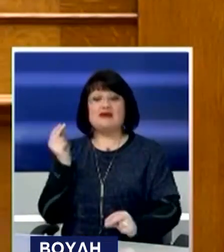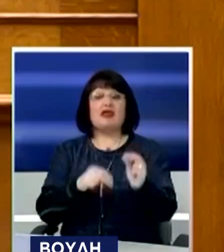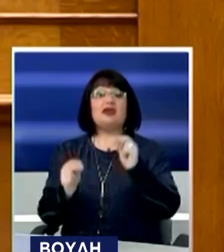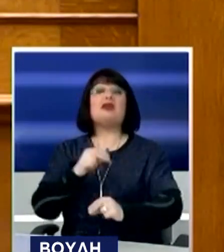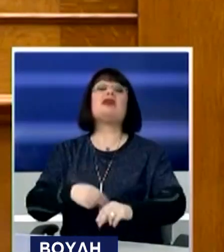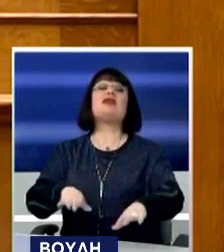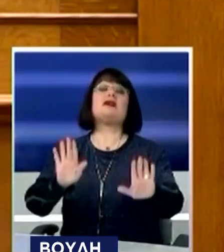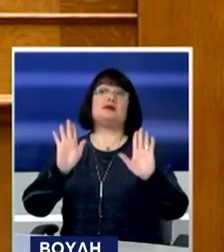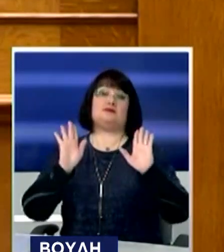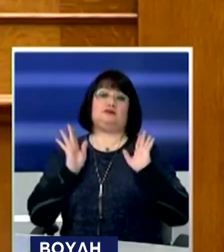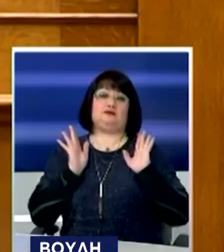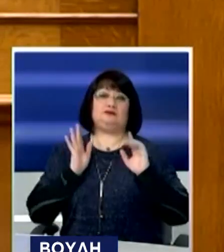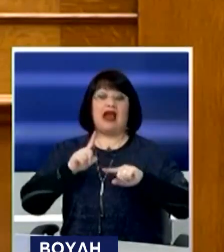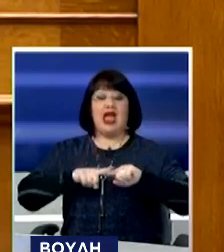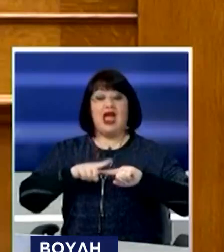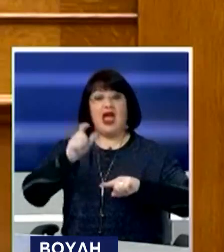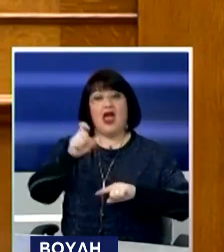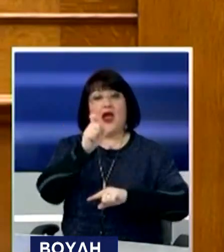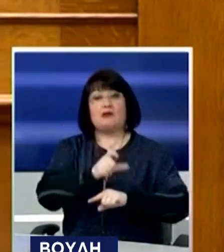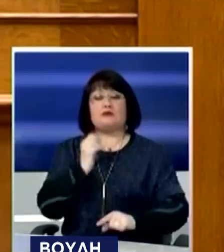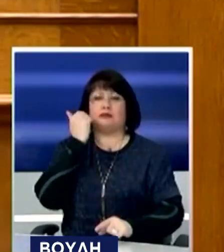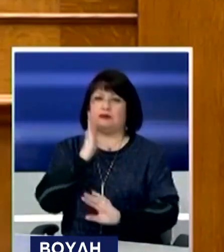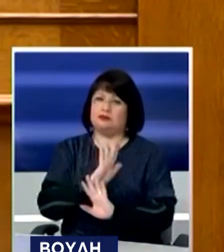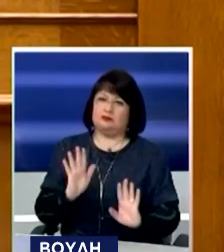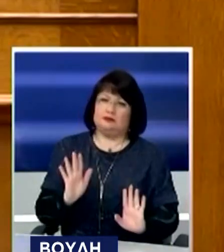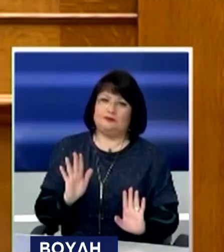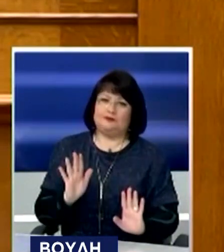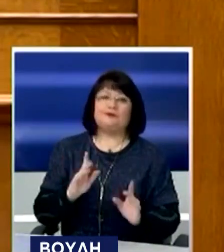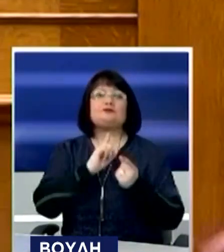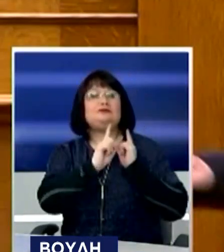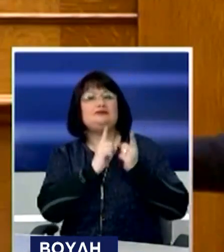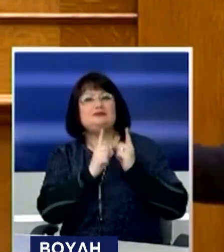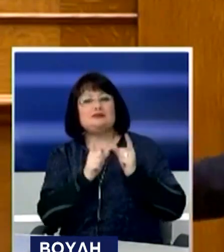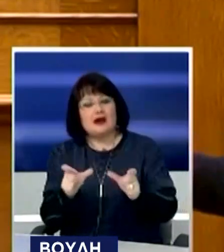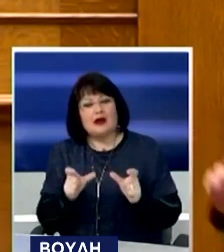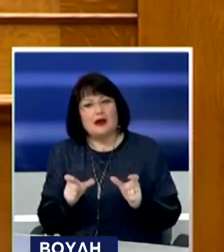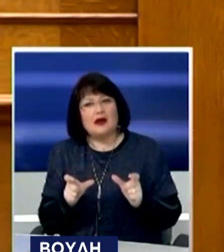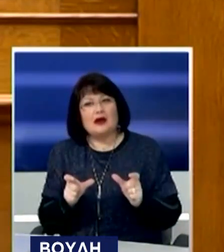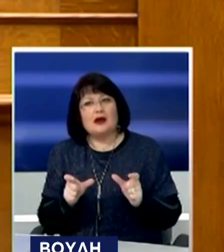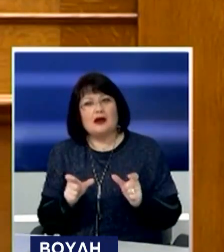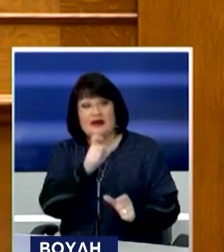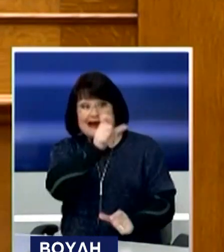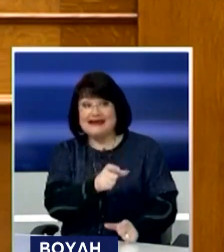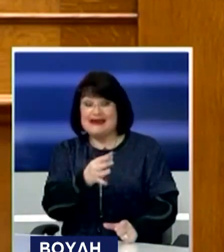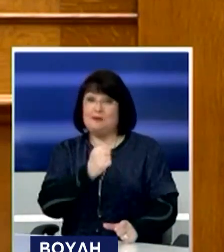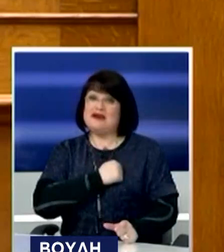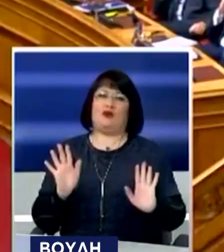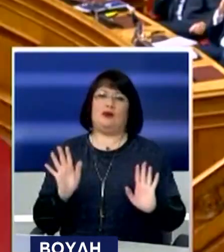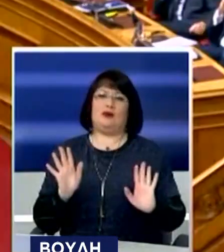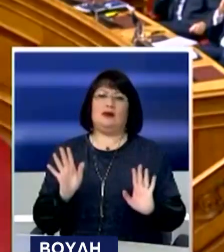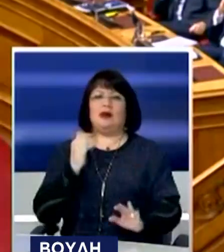καταψηφίζουμε ως Έλληνες, γιατί δεν πιστεύουμε ότι αυτή η συμφωνία τελικά, αντίθετα με αυτό που πιστεύετε εσείς,